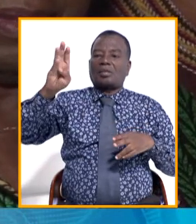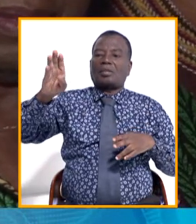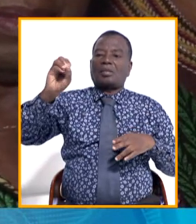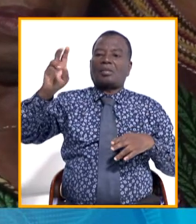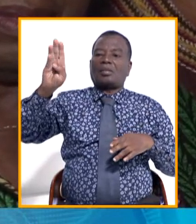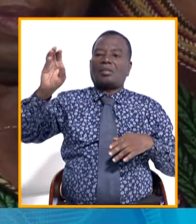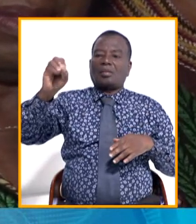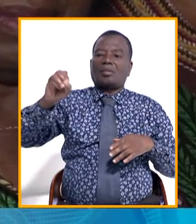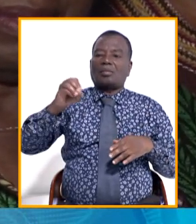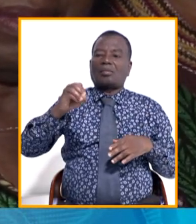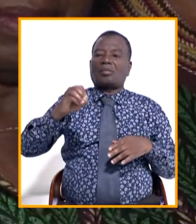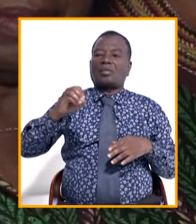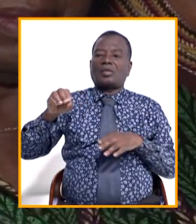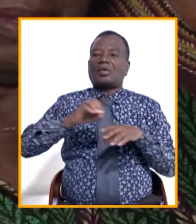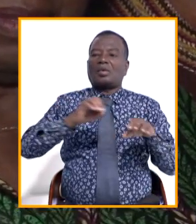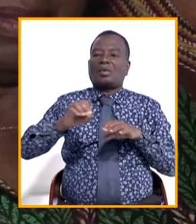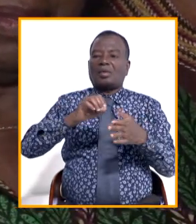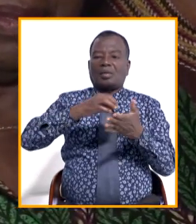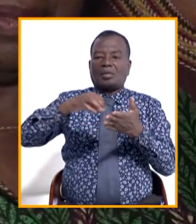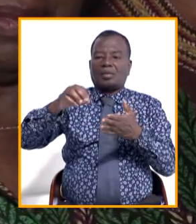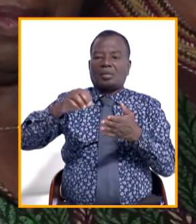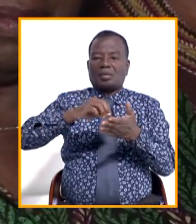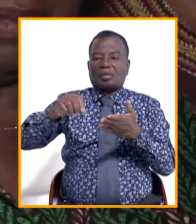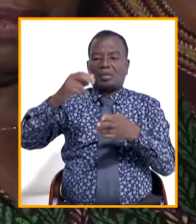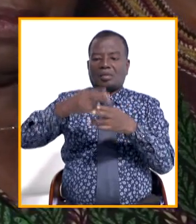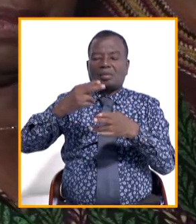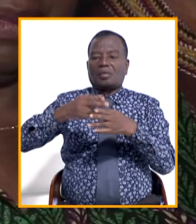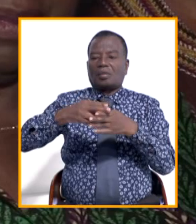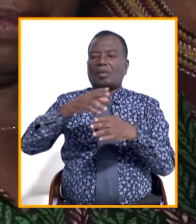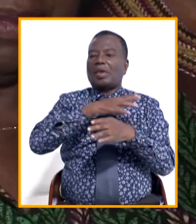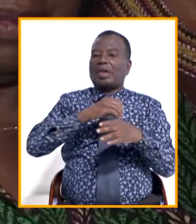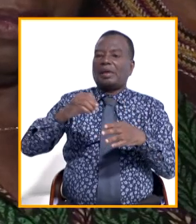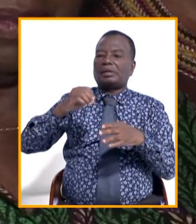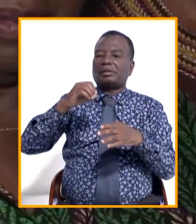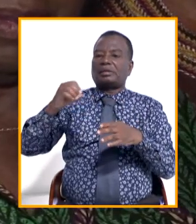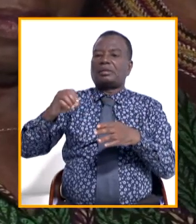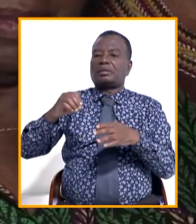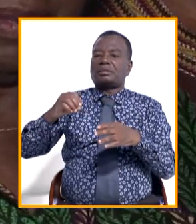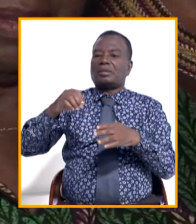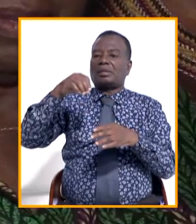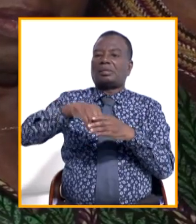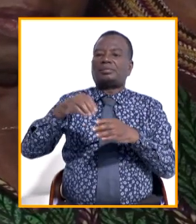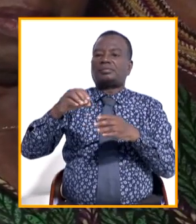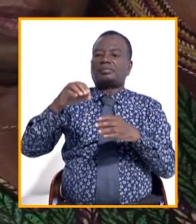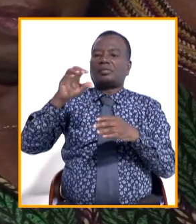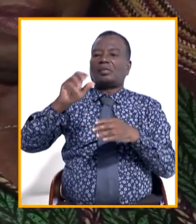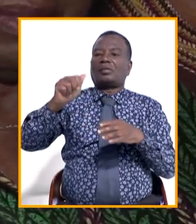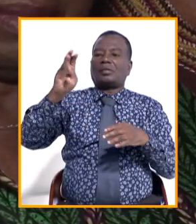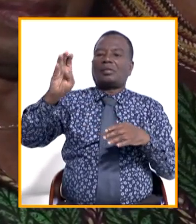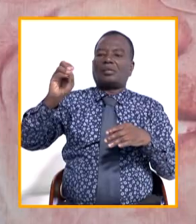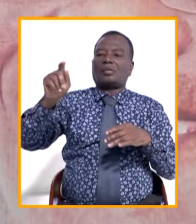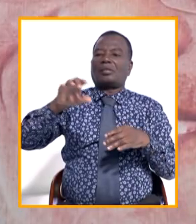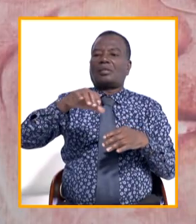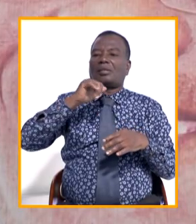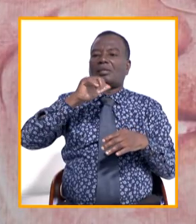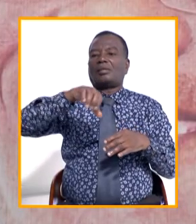qui résident à Bobo, se fassent recenser, se fassent enrôler effectivement dans la commune d'Abobo et non